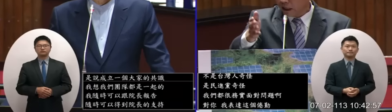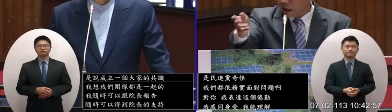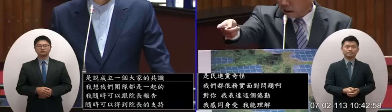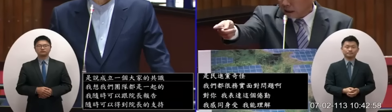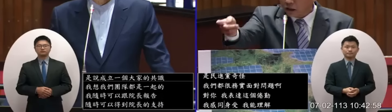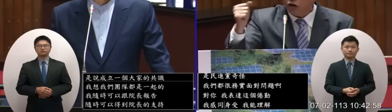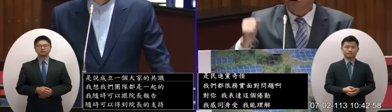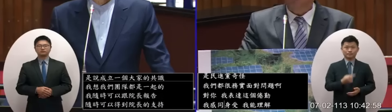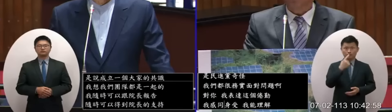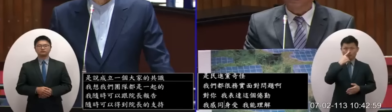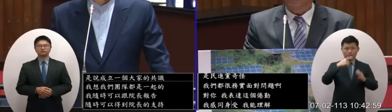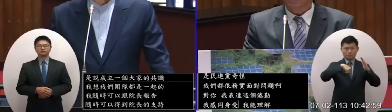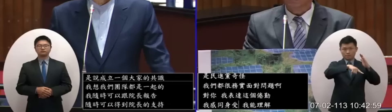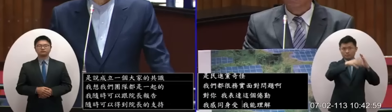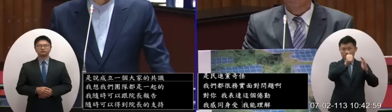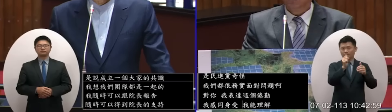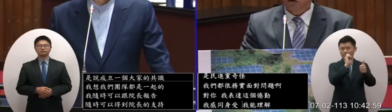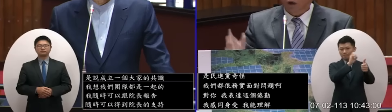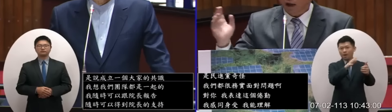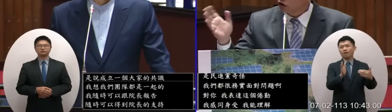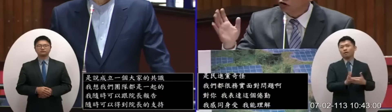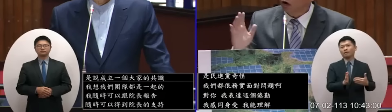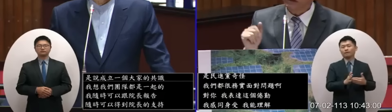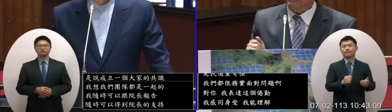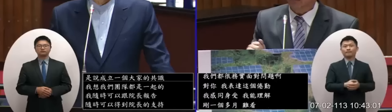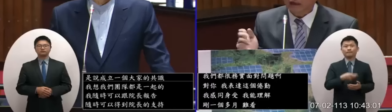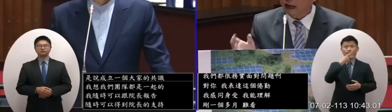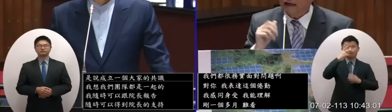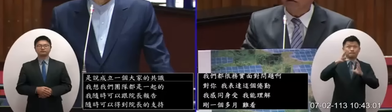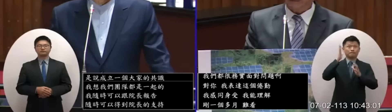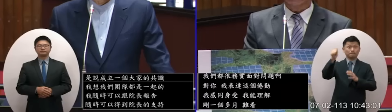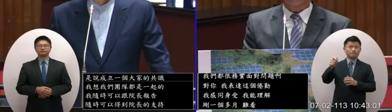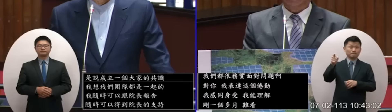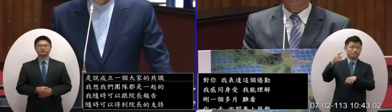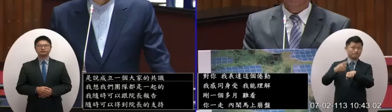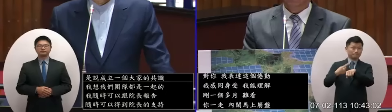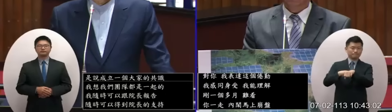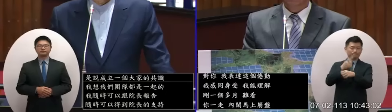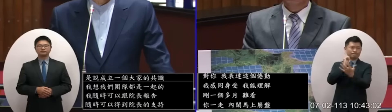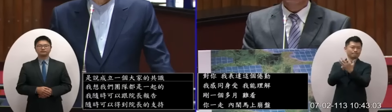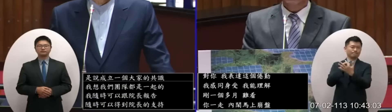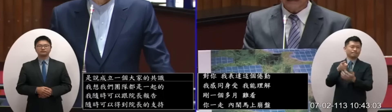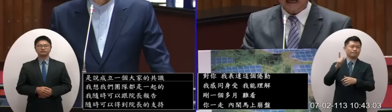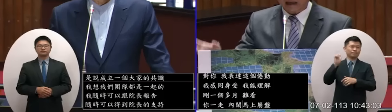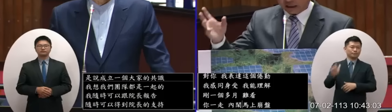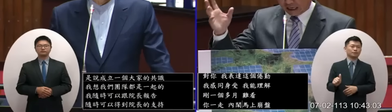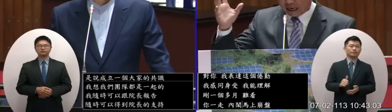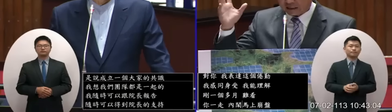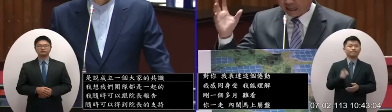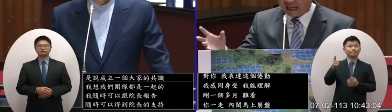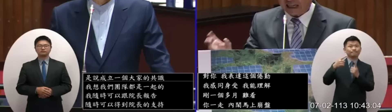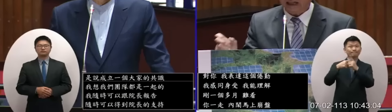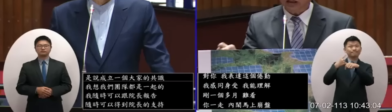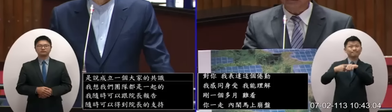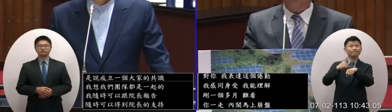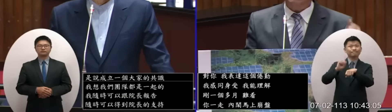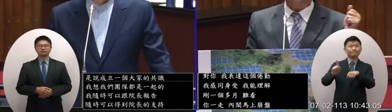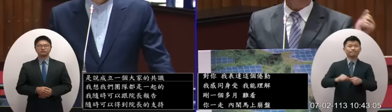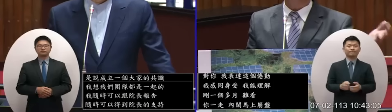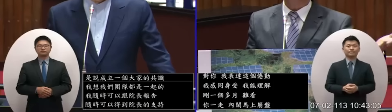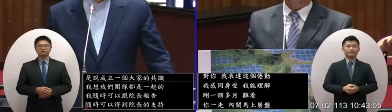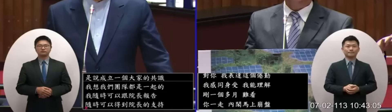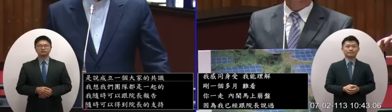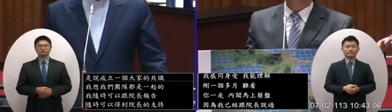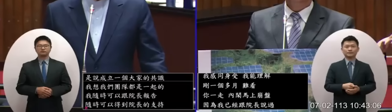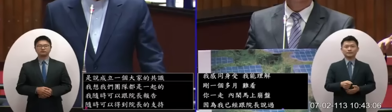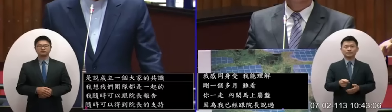我已经甲院长讲过啊，赖总统的性我太了解啊。伊这个人就是安那，担惊死，放惊